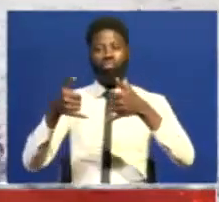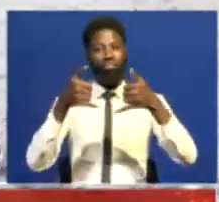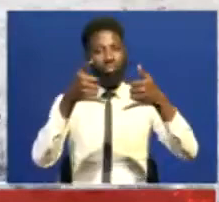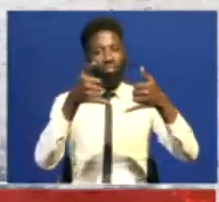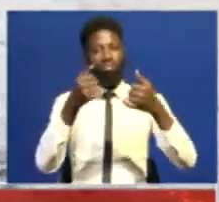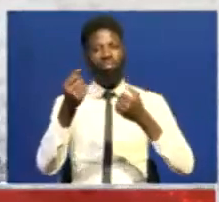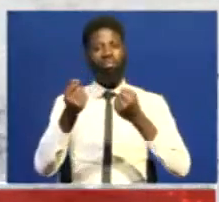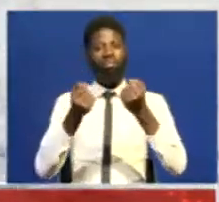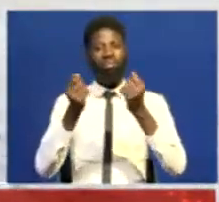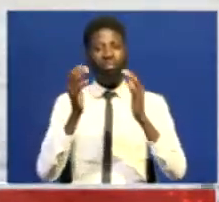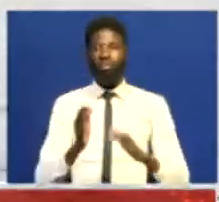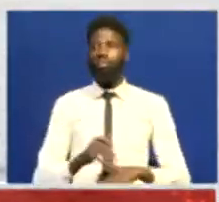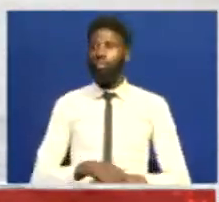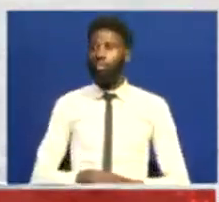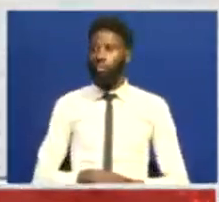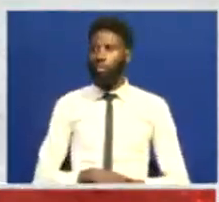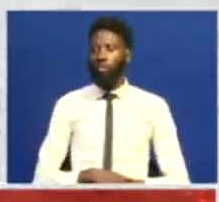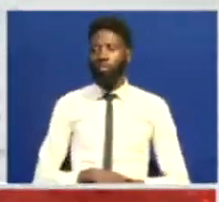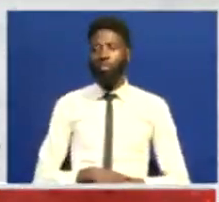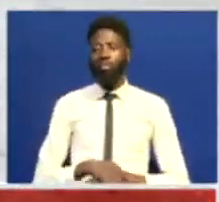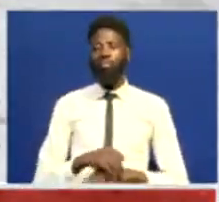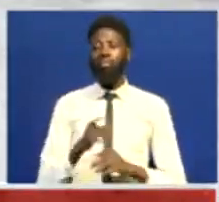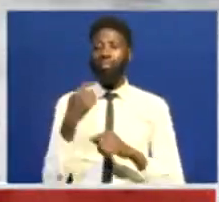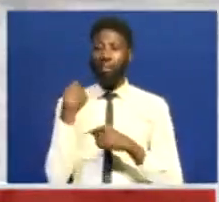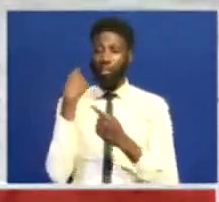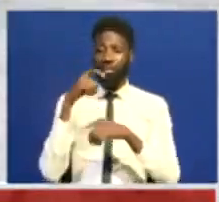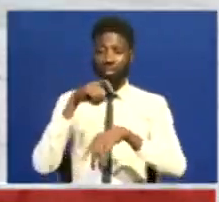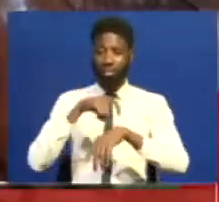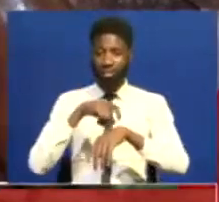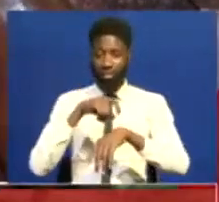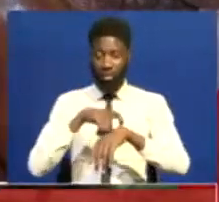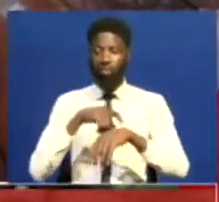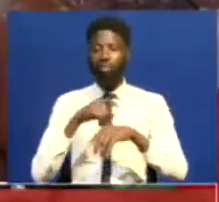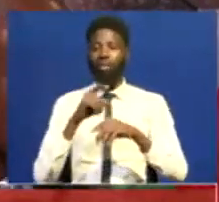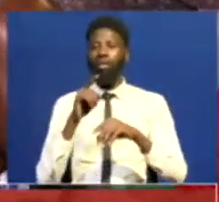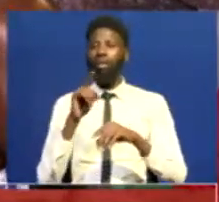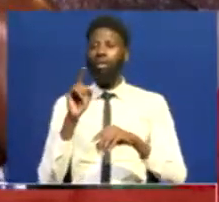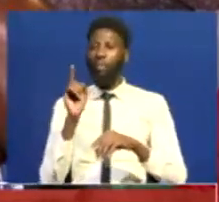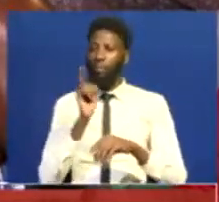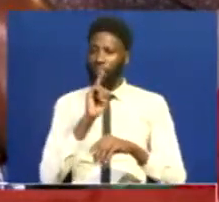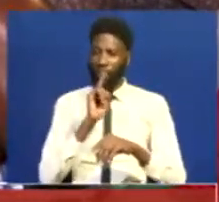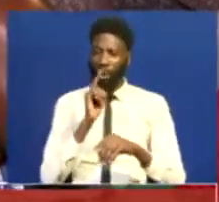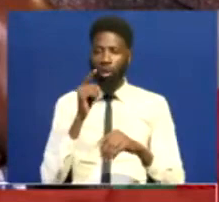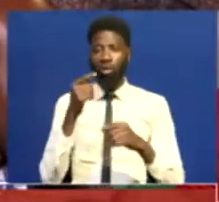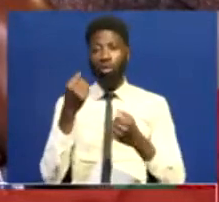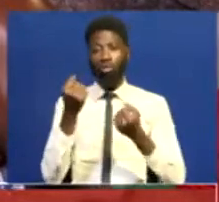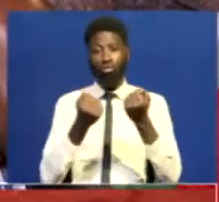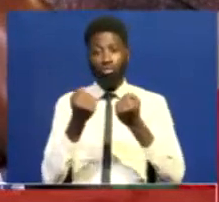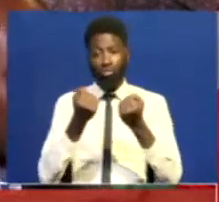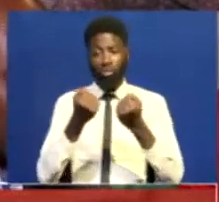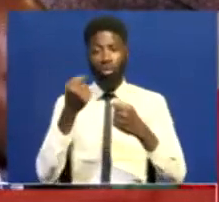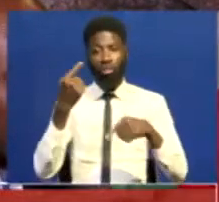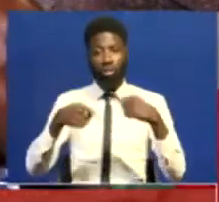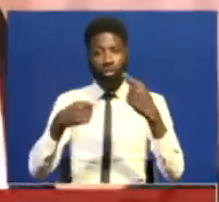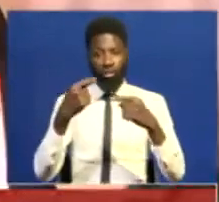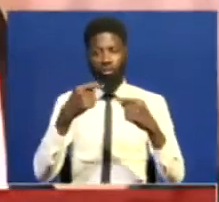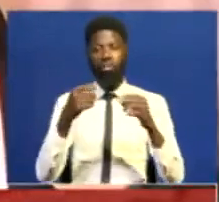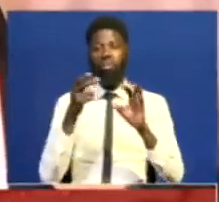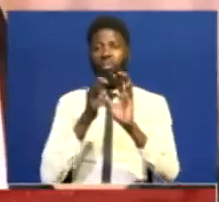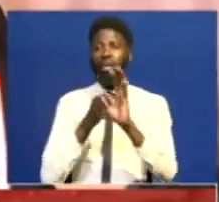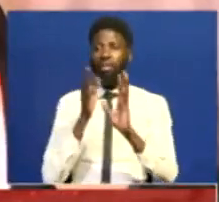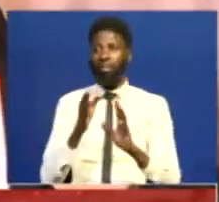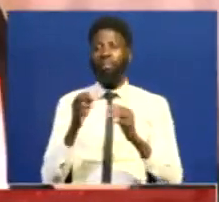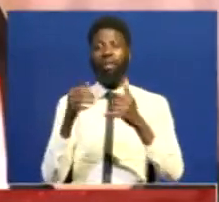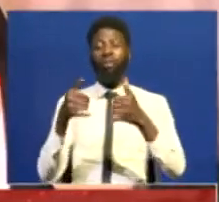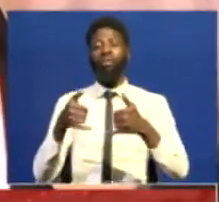Baada ya msimu wenye ushindani mkali, washiriki katika mashindano 9 walituzwa jana usiku katika makao ya shirikisho la mashindano